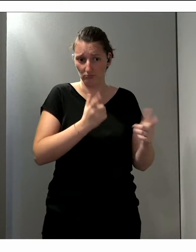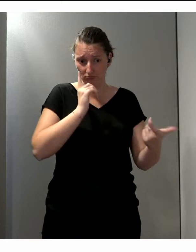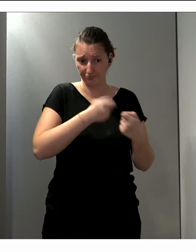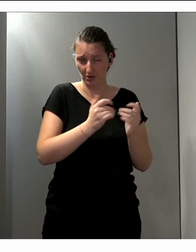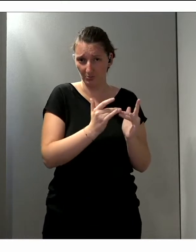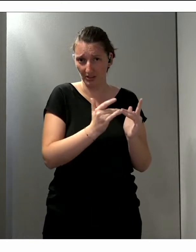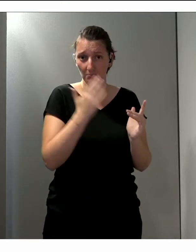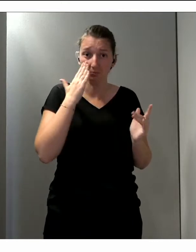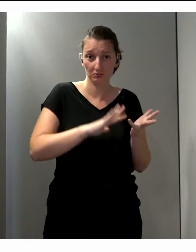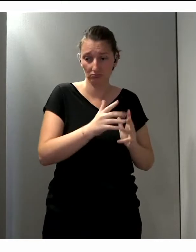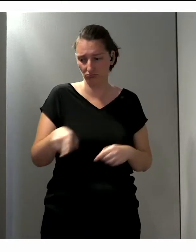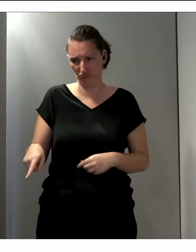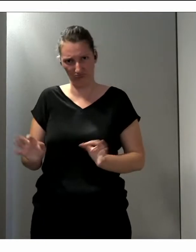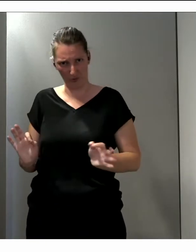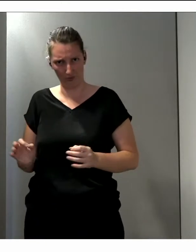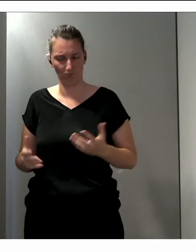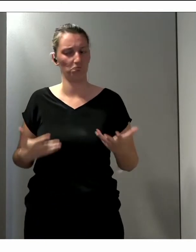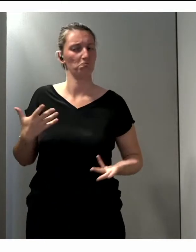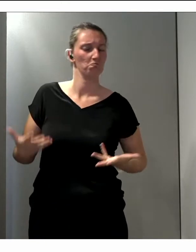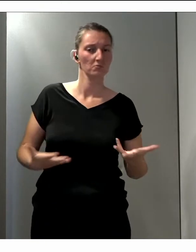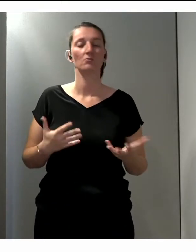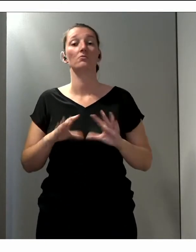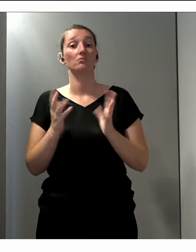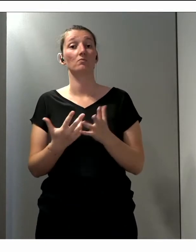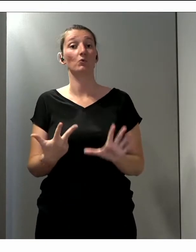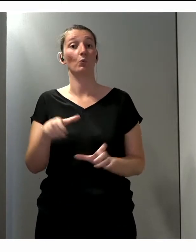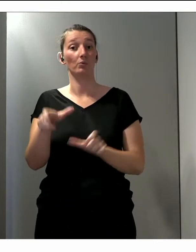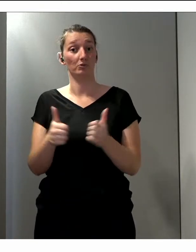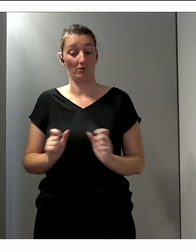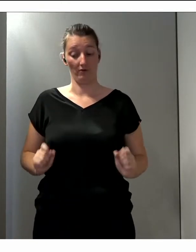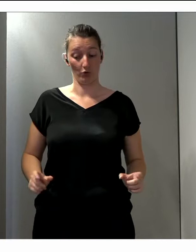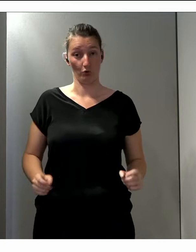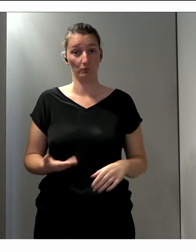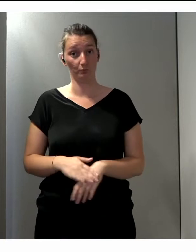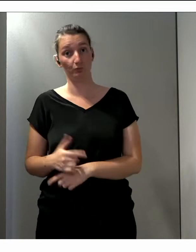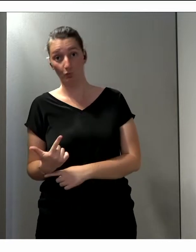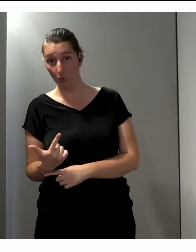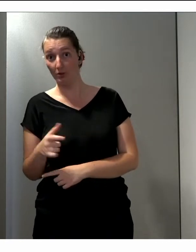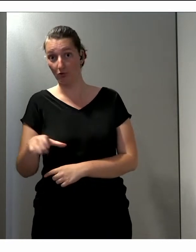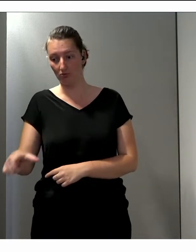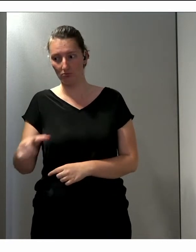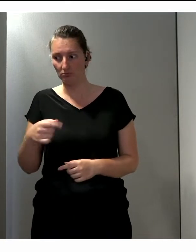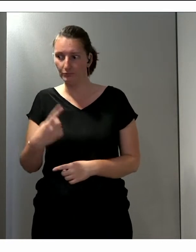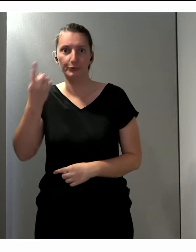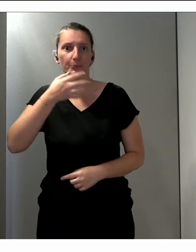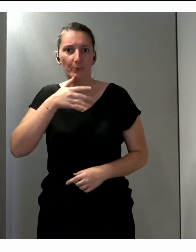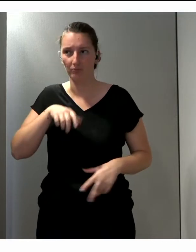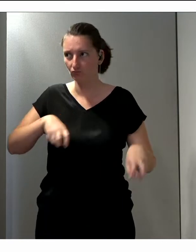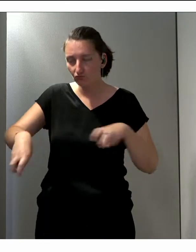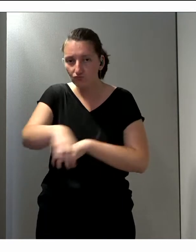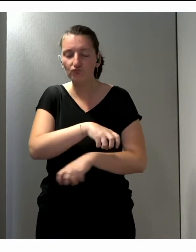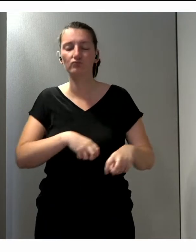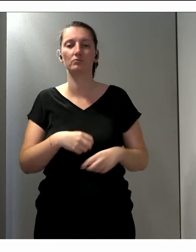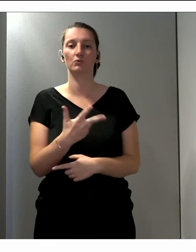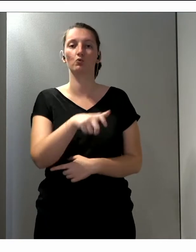d'incendie. 8 personnes étaient en fauteuil roulant, dont 2 qui ne pouvaient pas effectivement bouger seuls du fauteuil au lit, et 3 étaient déambulaient avec des